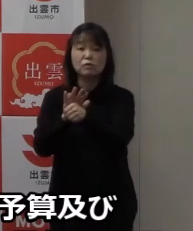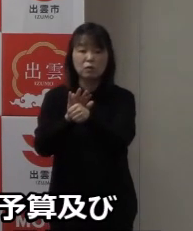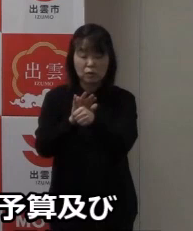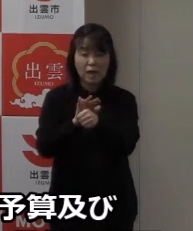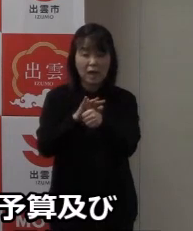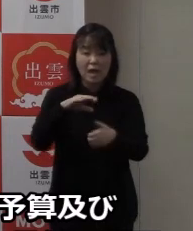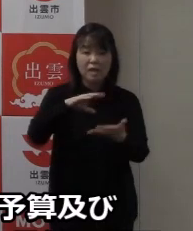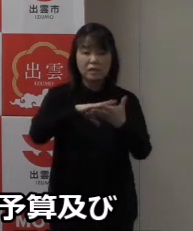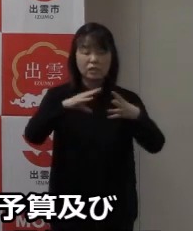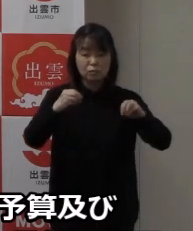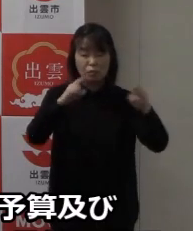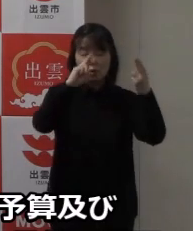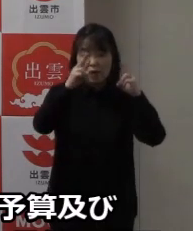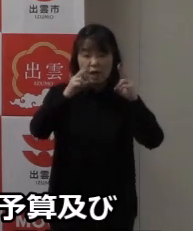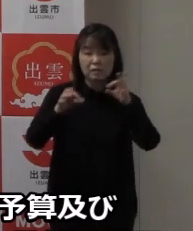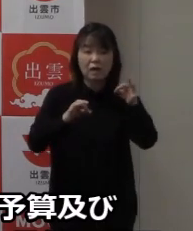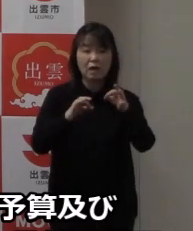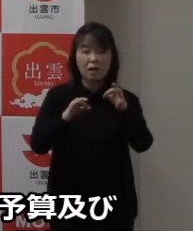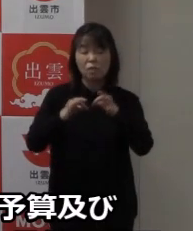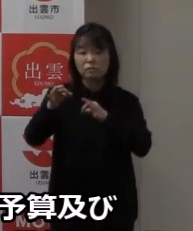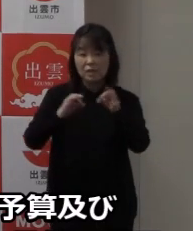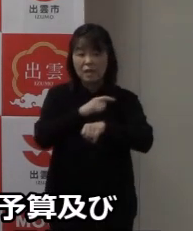行ってまいります。